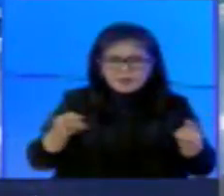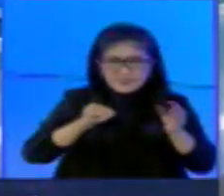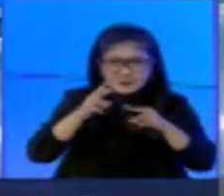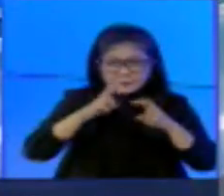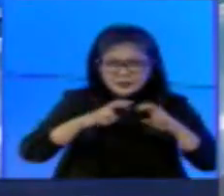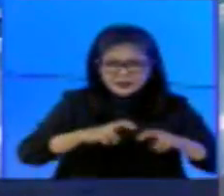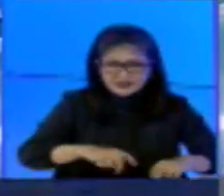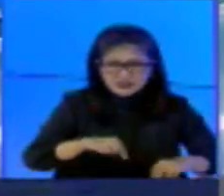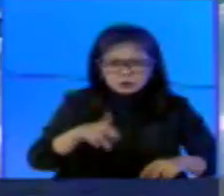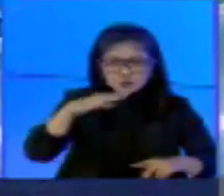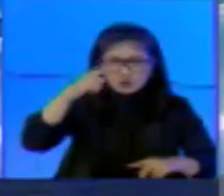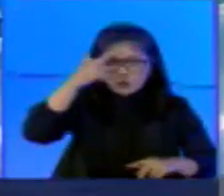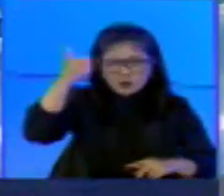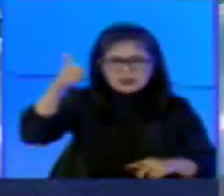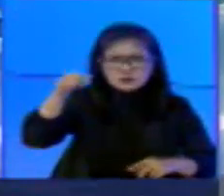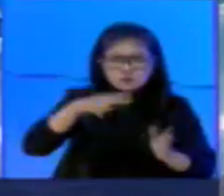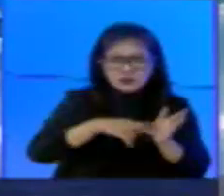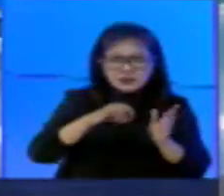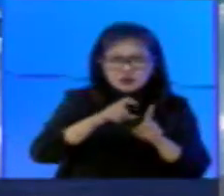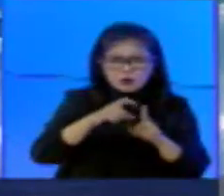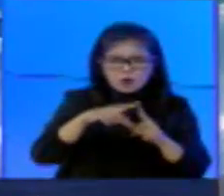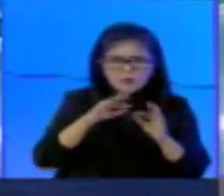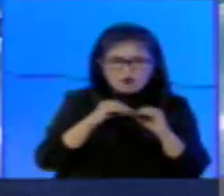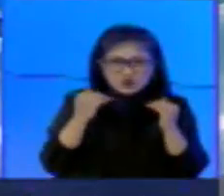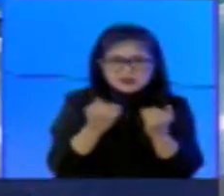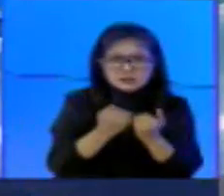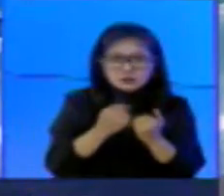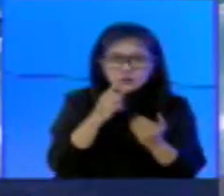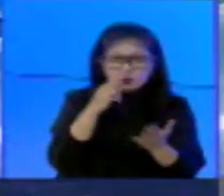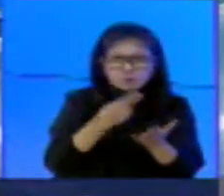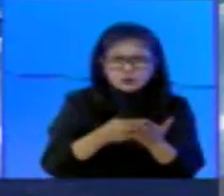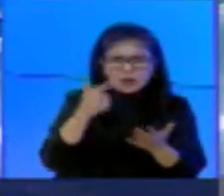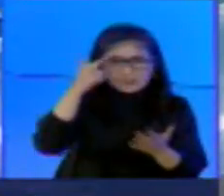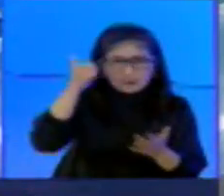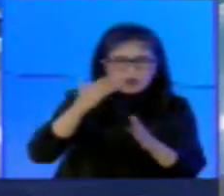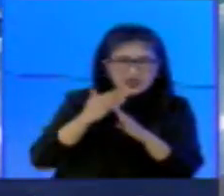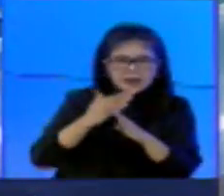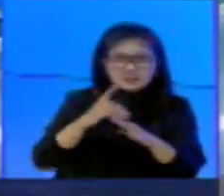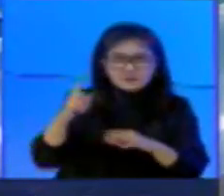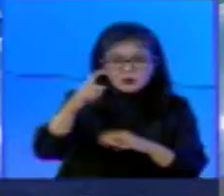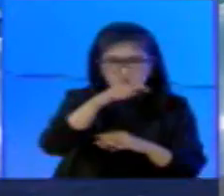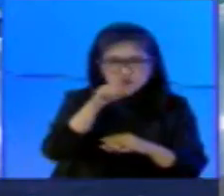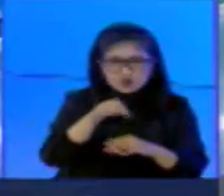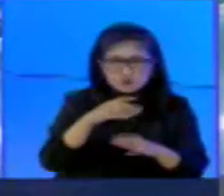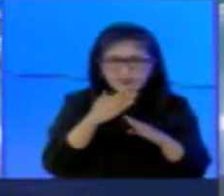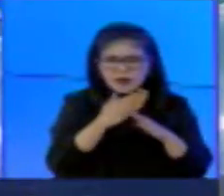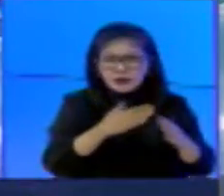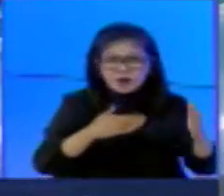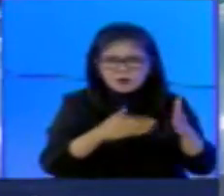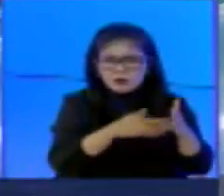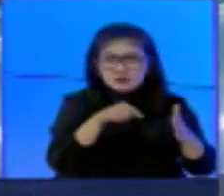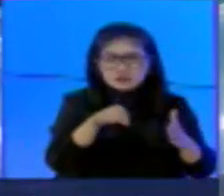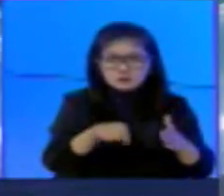oleh Profesor Needham Foundation. Untuk membuktikan kemampuan antivirus kurkumin menangkal virus corona, Chairul Anwar Needham masih harus